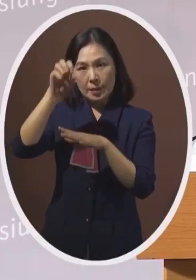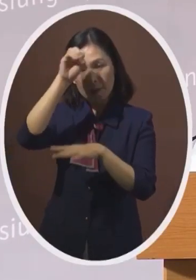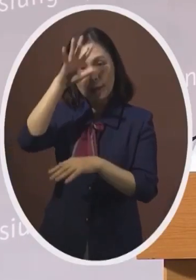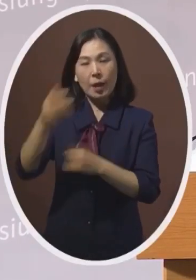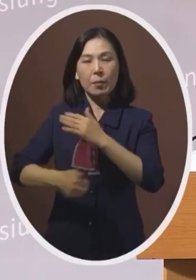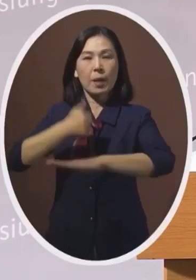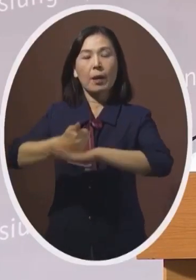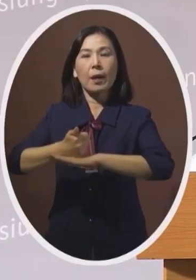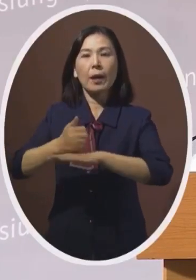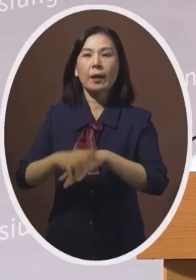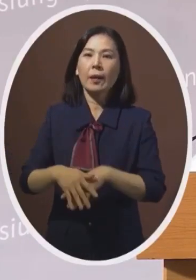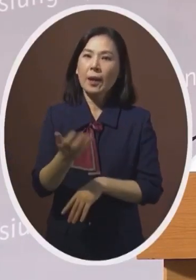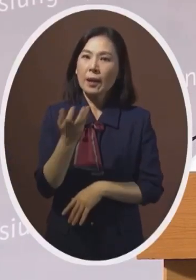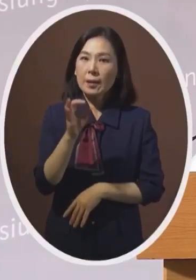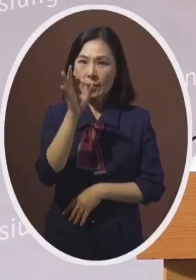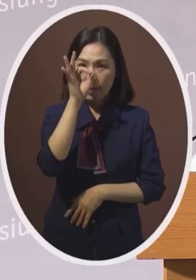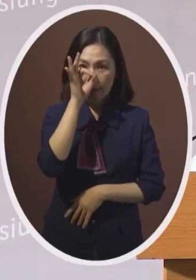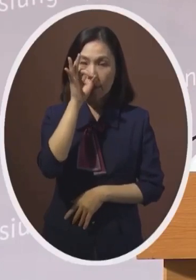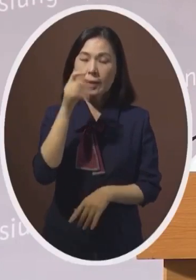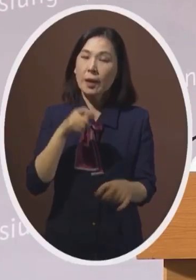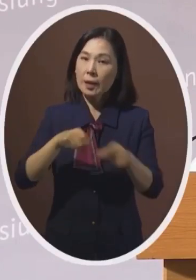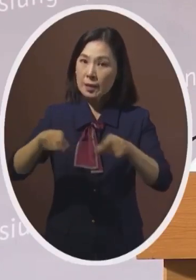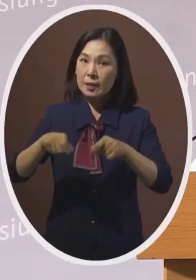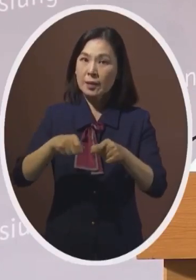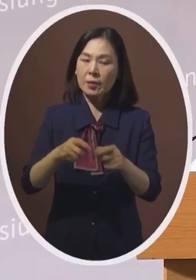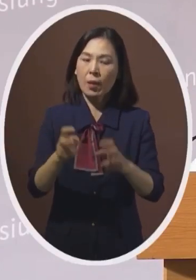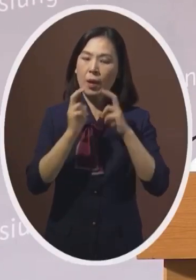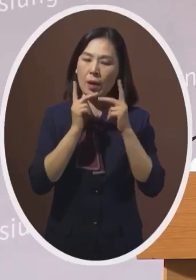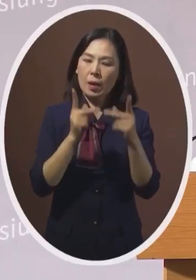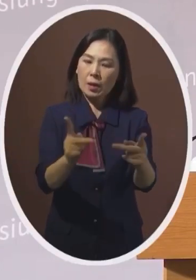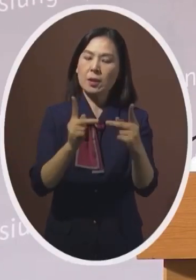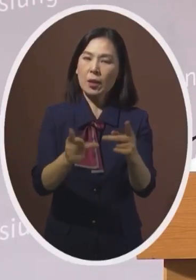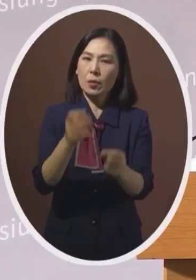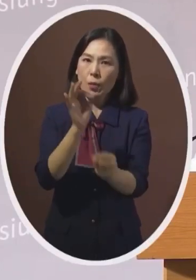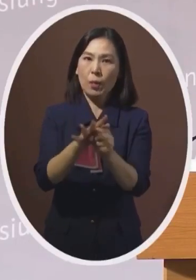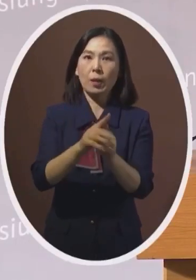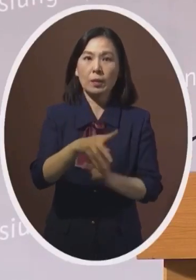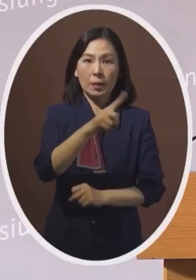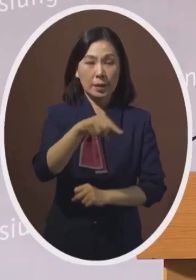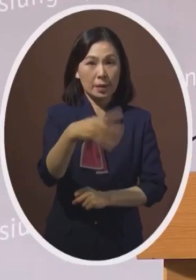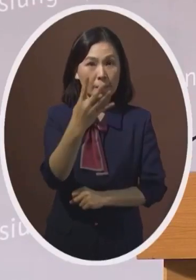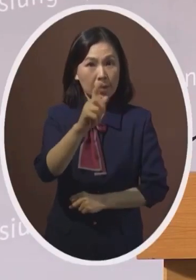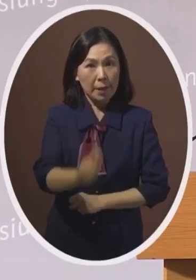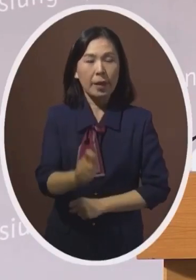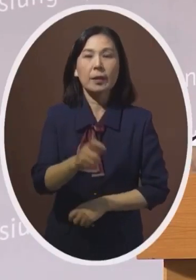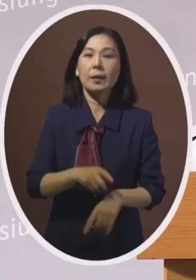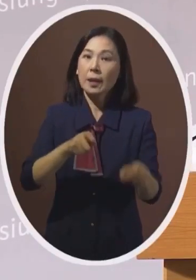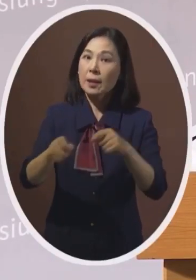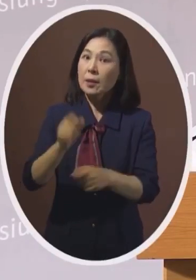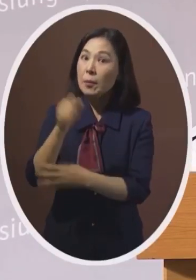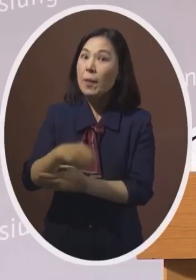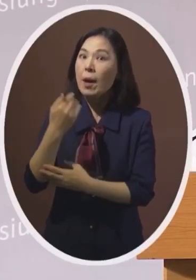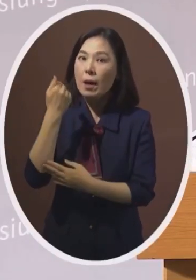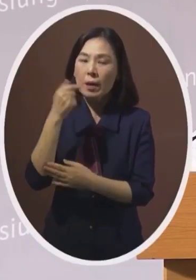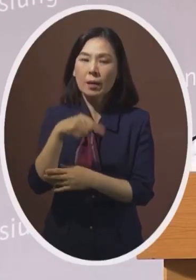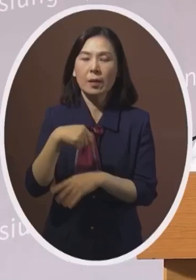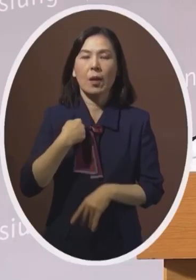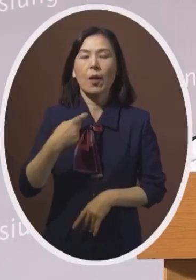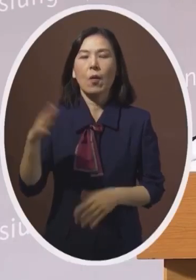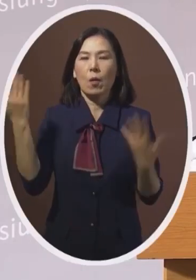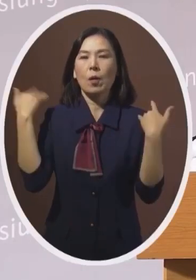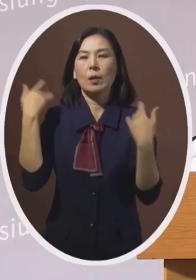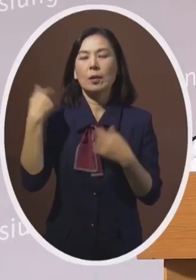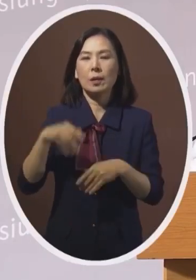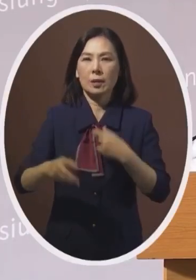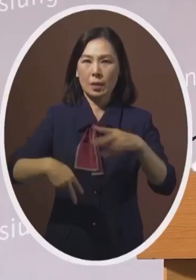瞻基础建设计划的预算，捷运就补助了1400亿。计划的核定就是我在担任副院长的时候来核定这个计